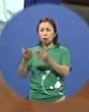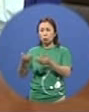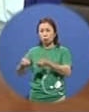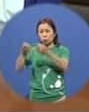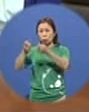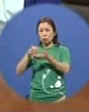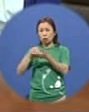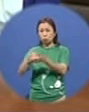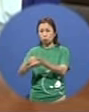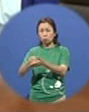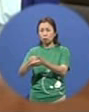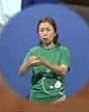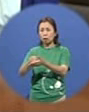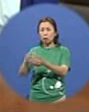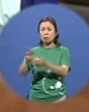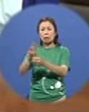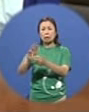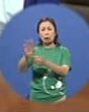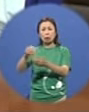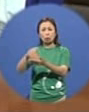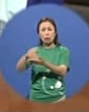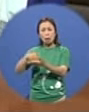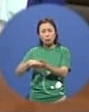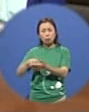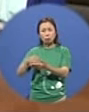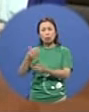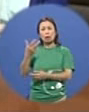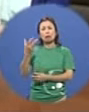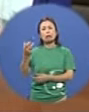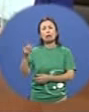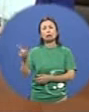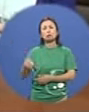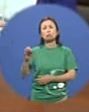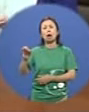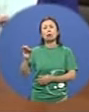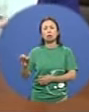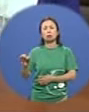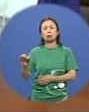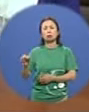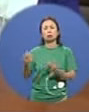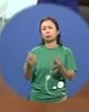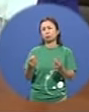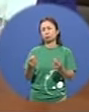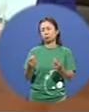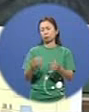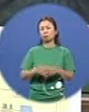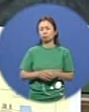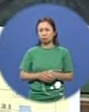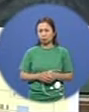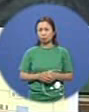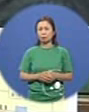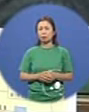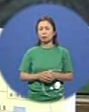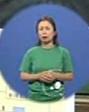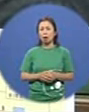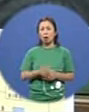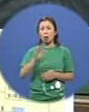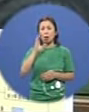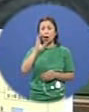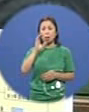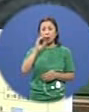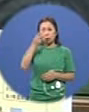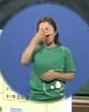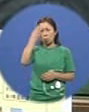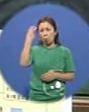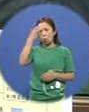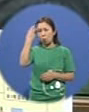統計的には遠からずなんですで和歌山もねあのえこれ高校生の例なんですけど高校生のえ